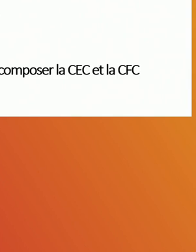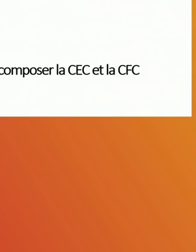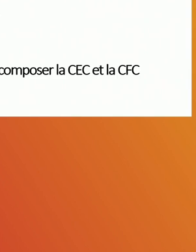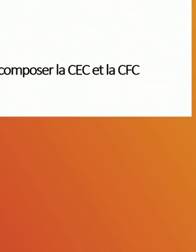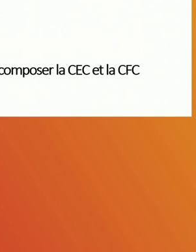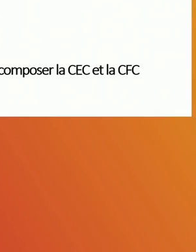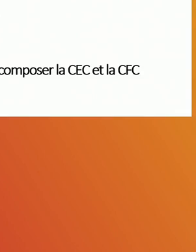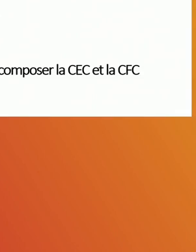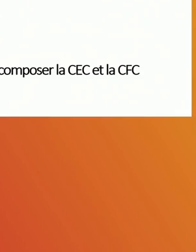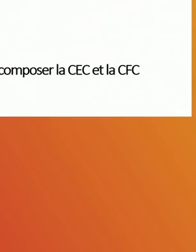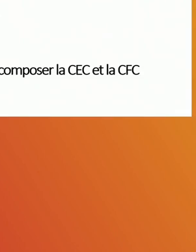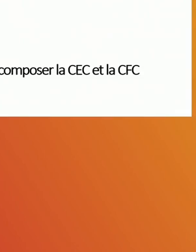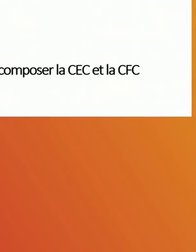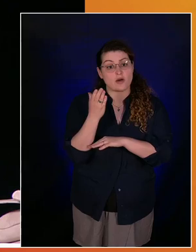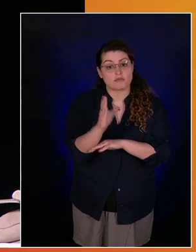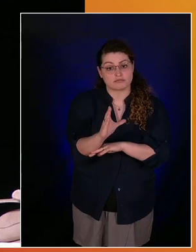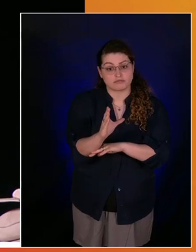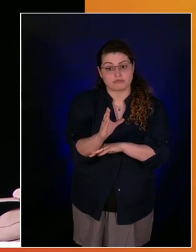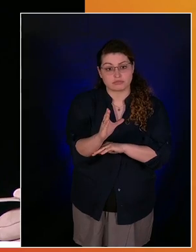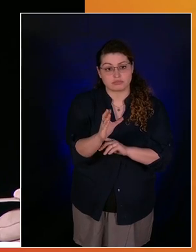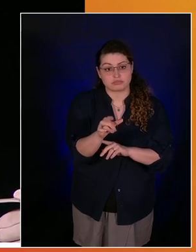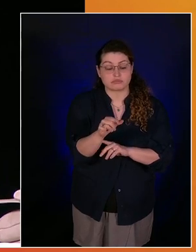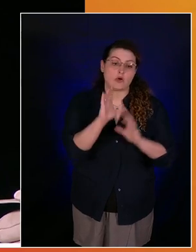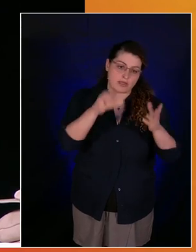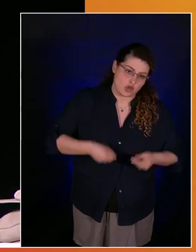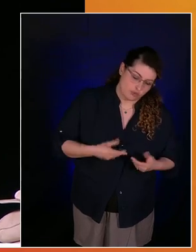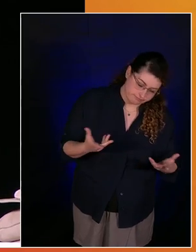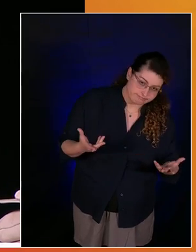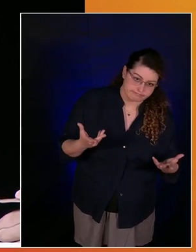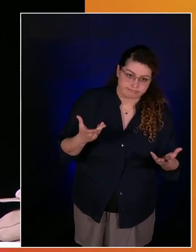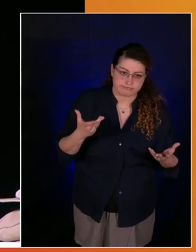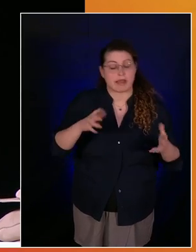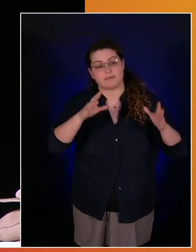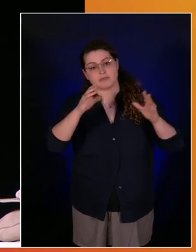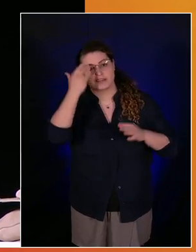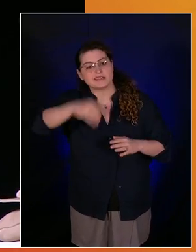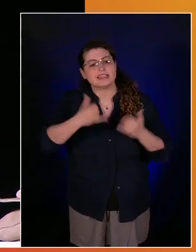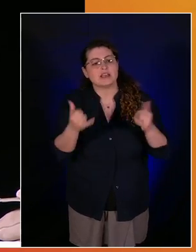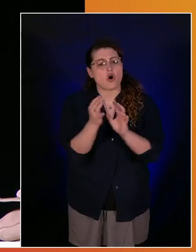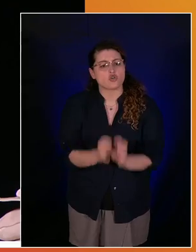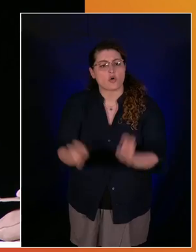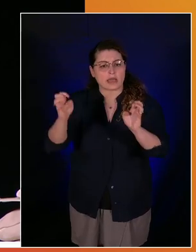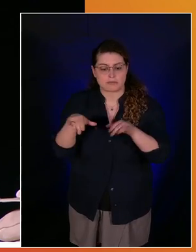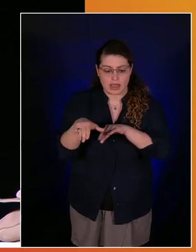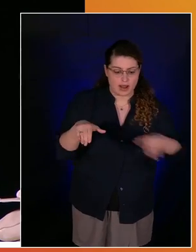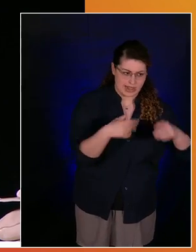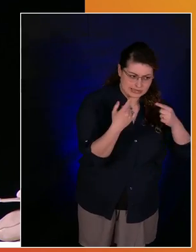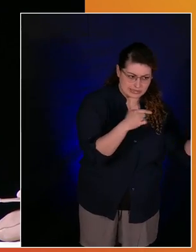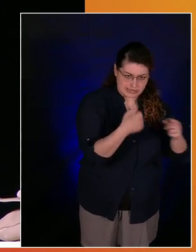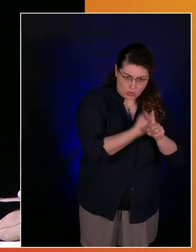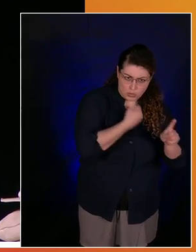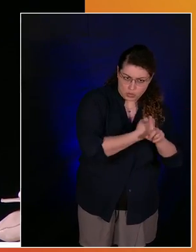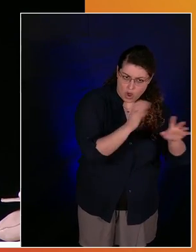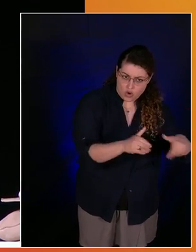allons tout de suite commencer par accueillir euh parce que nous sommes en congrès mais les luttes continuent et il se passent des